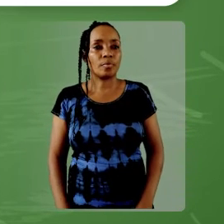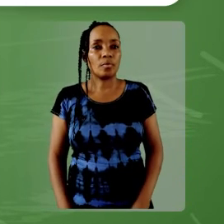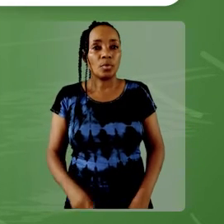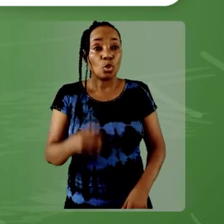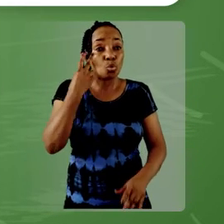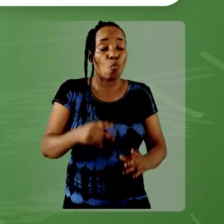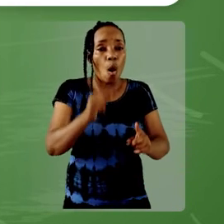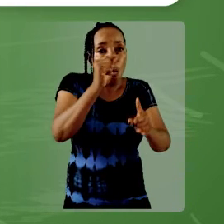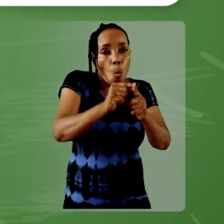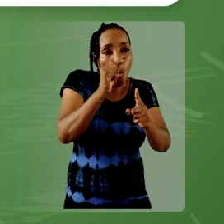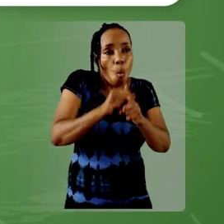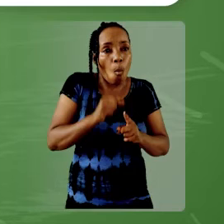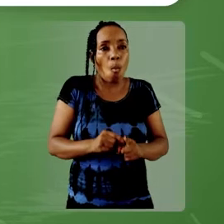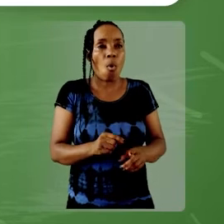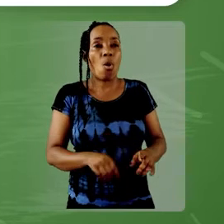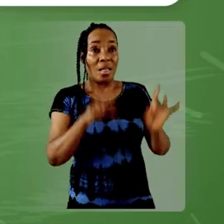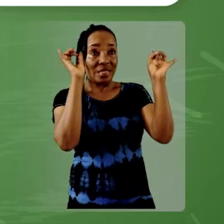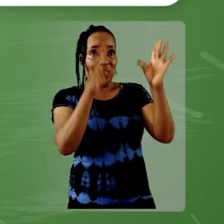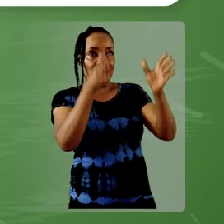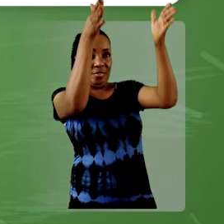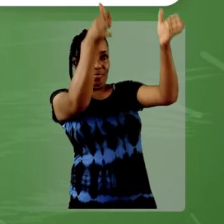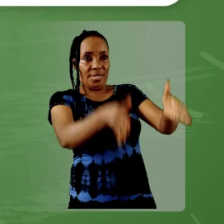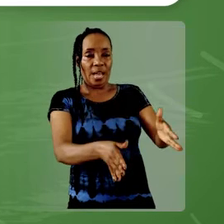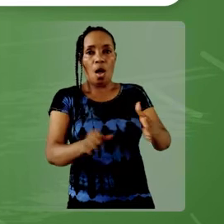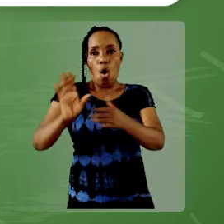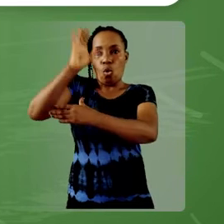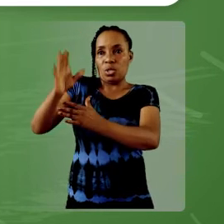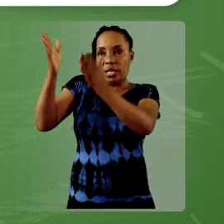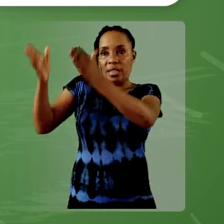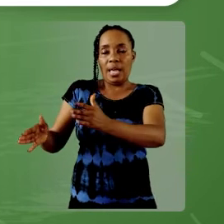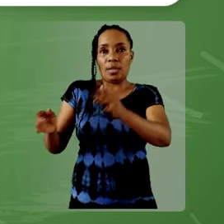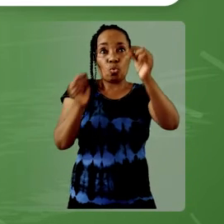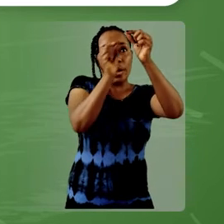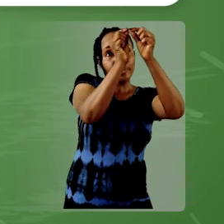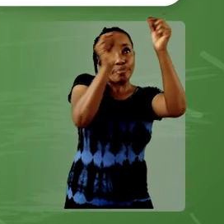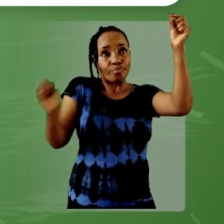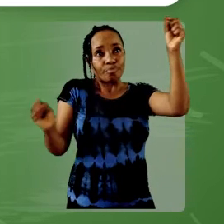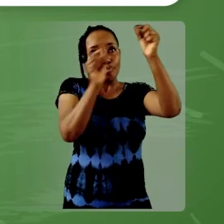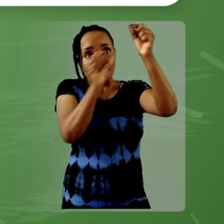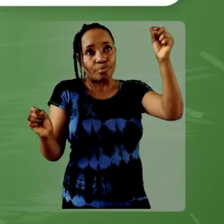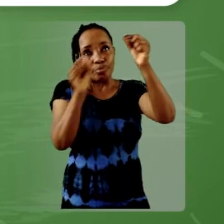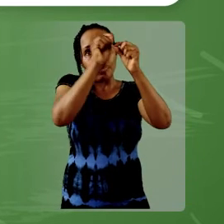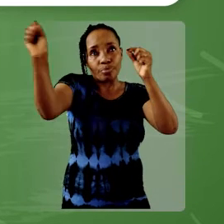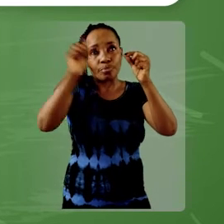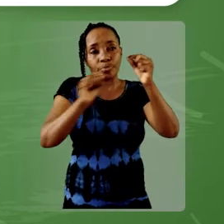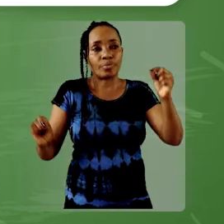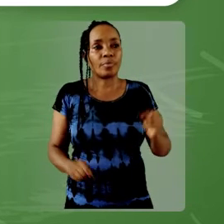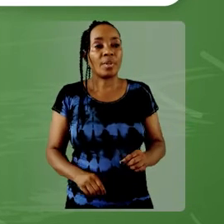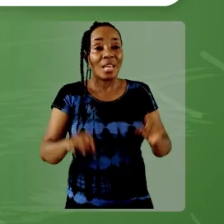Relie chaque danger à sa conséquence. Nous allons citer les dangers.